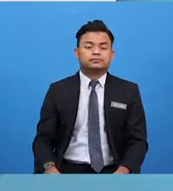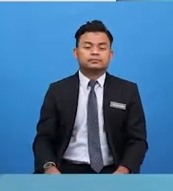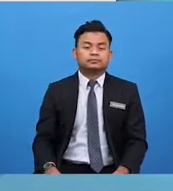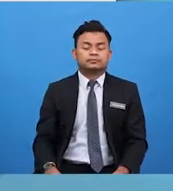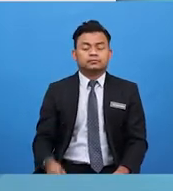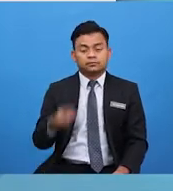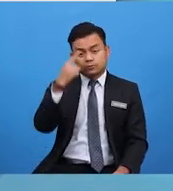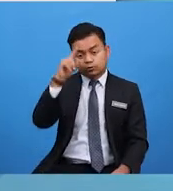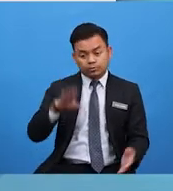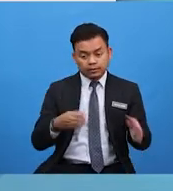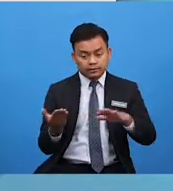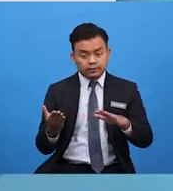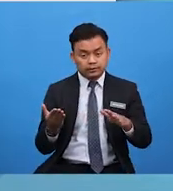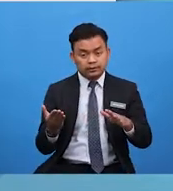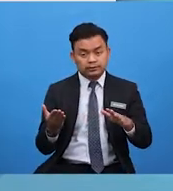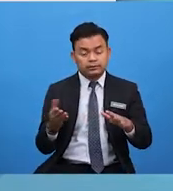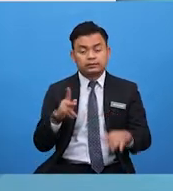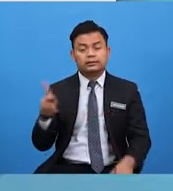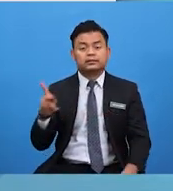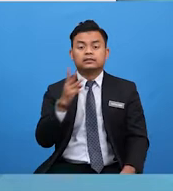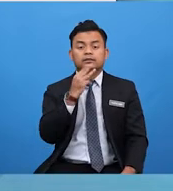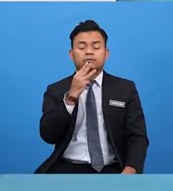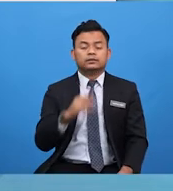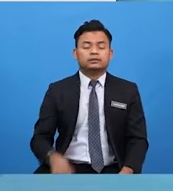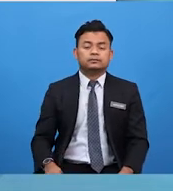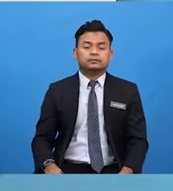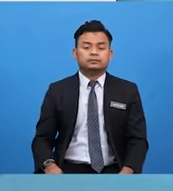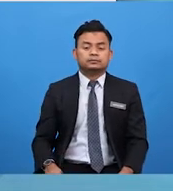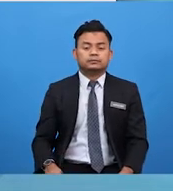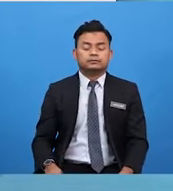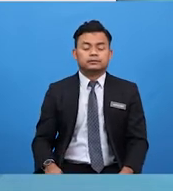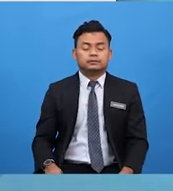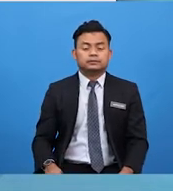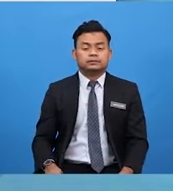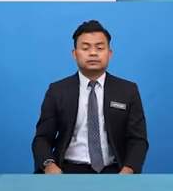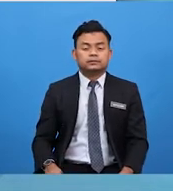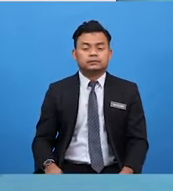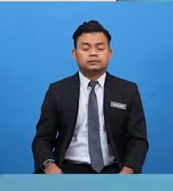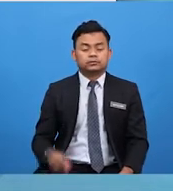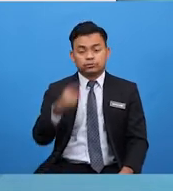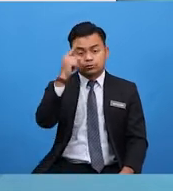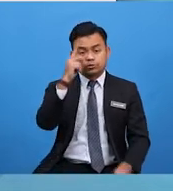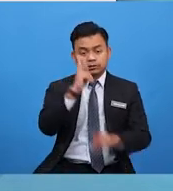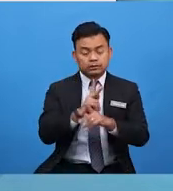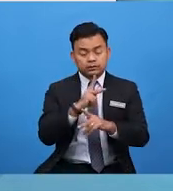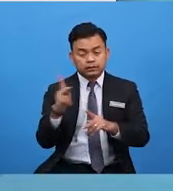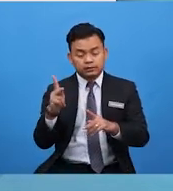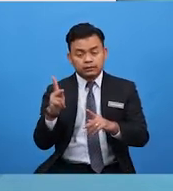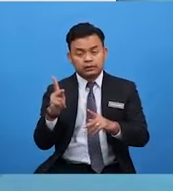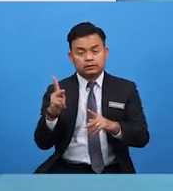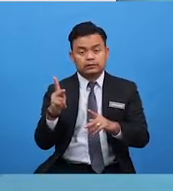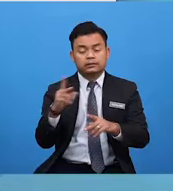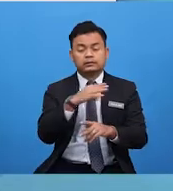kain supaya warna tidak luntur. Selain itu, proses ini dapat meningkatkan kualiti warna pada